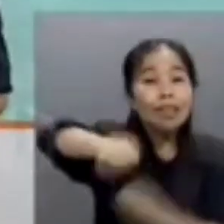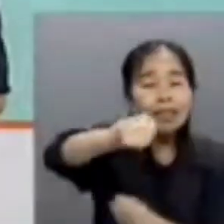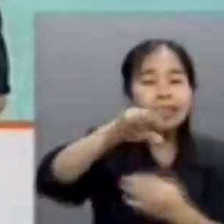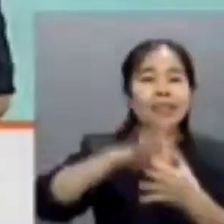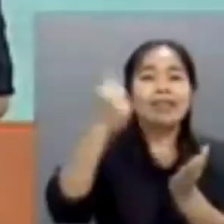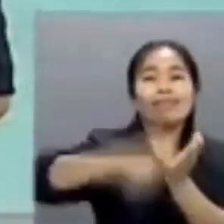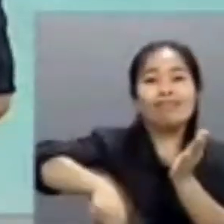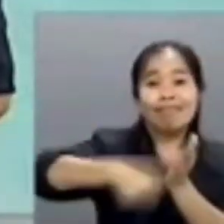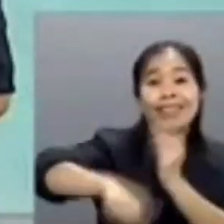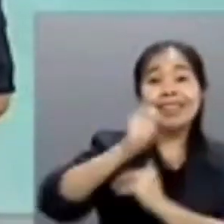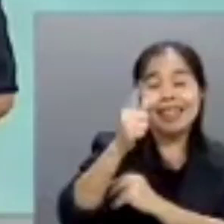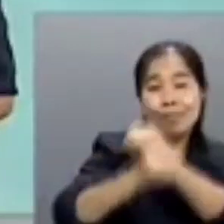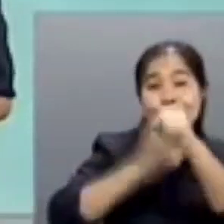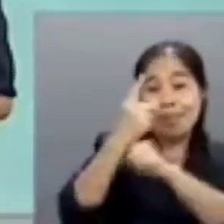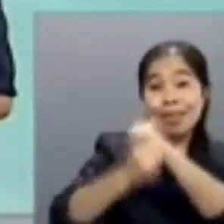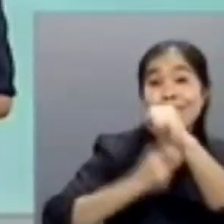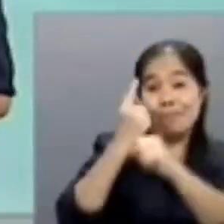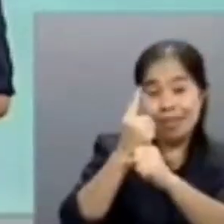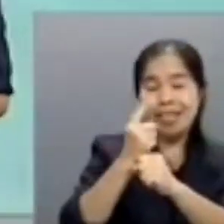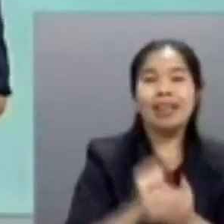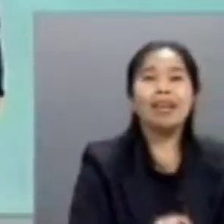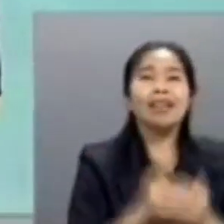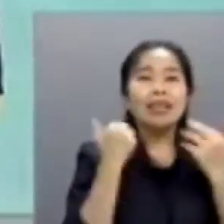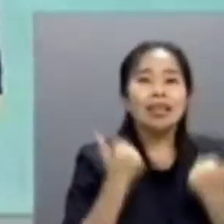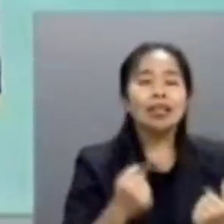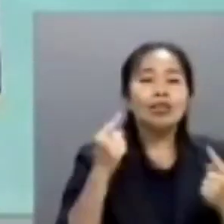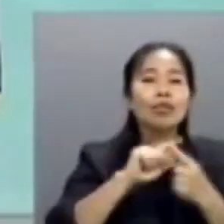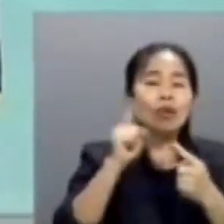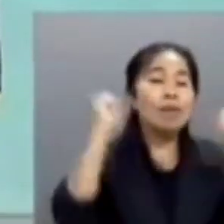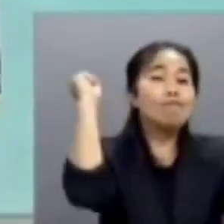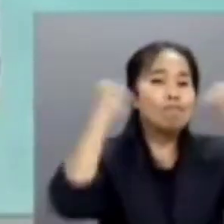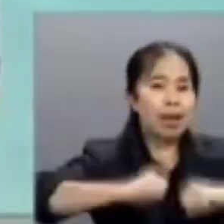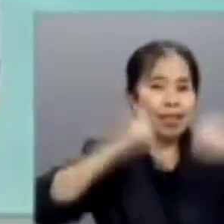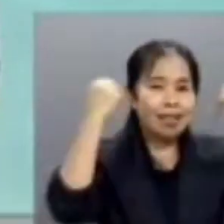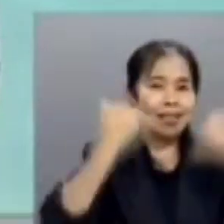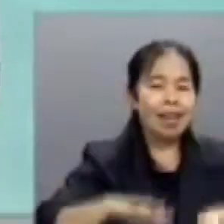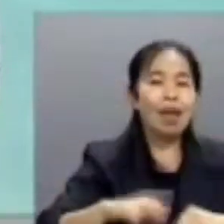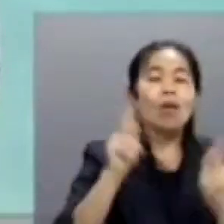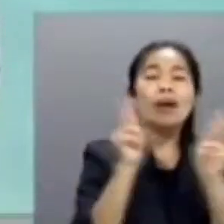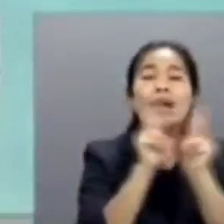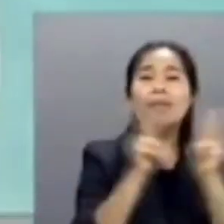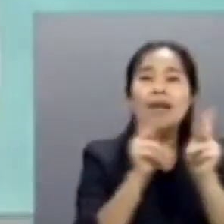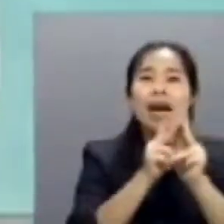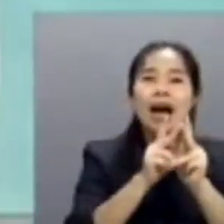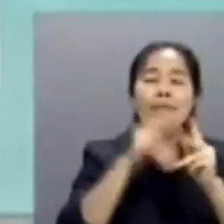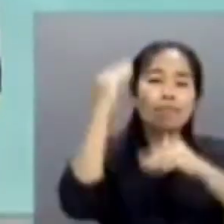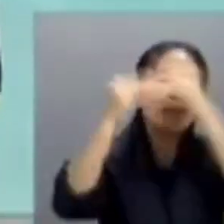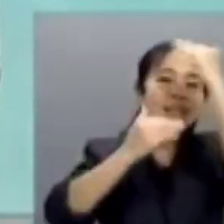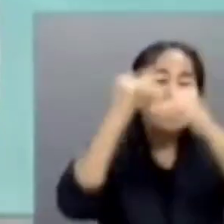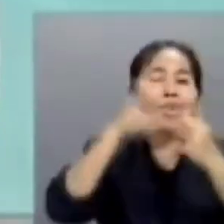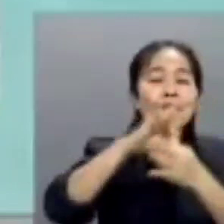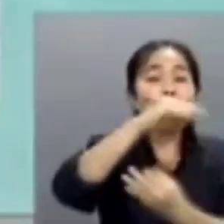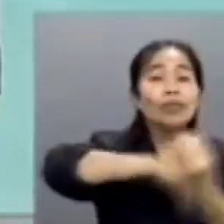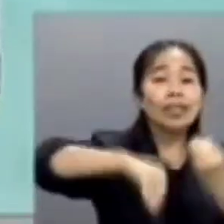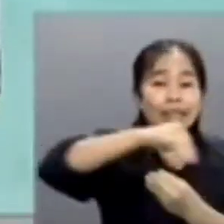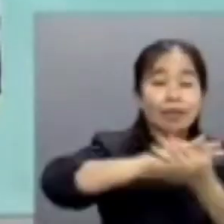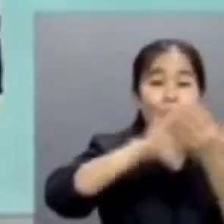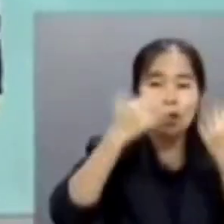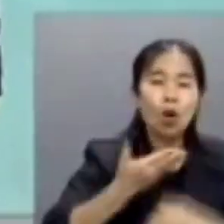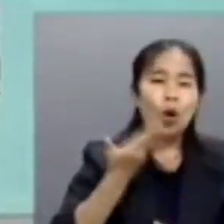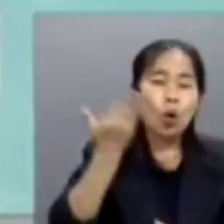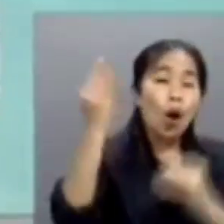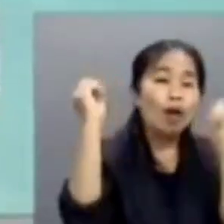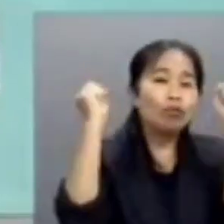ครับเทศกาลลดหย่อนภาษีกลับมาอีกครั้งหลายคนกำลังมองหาตัวช่วยในการรถยนต์ที่ทำให้ประหยัดภาษี